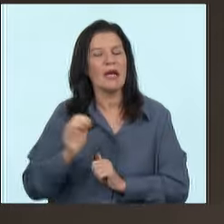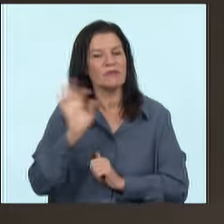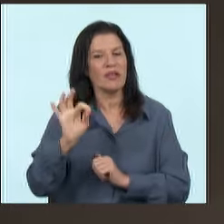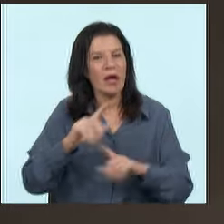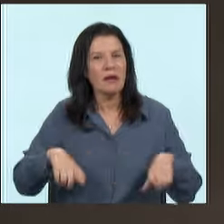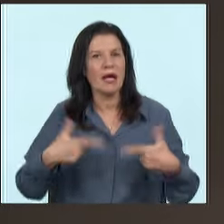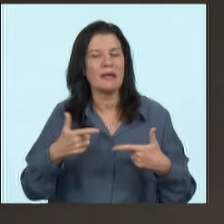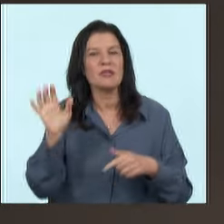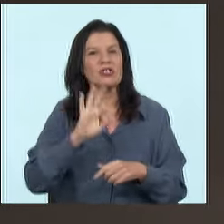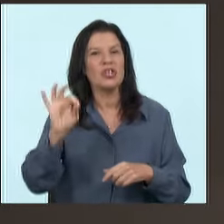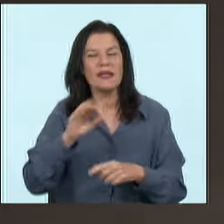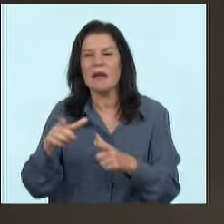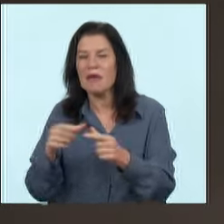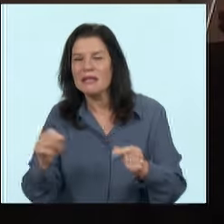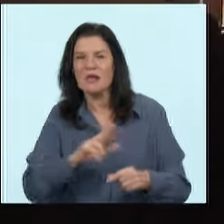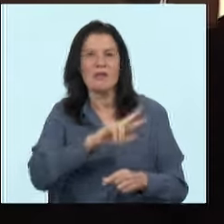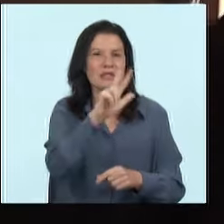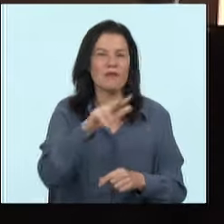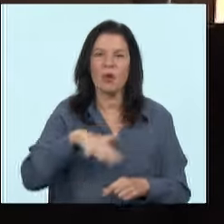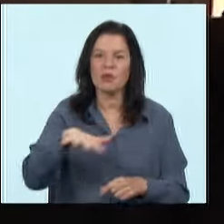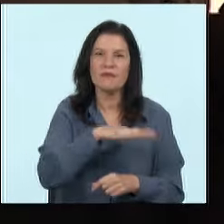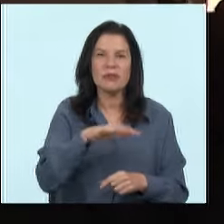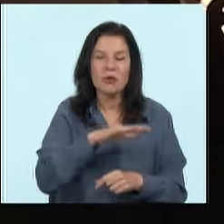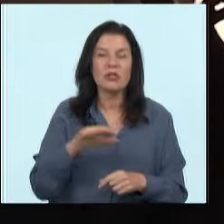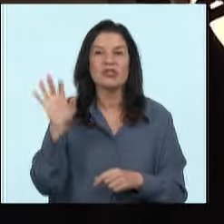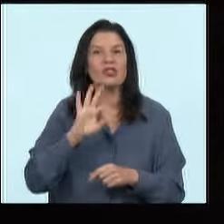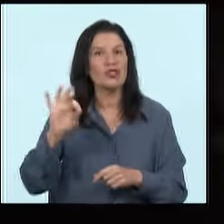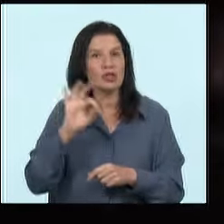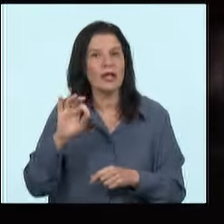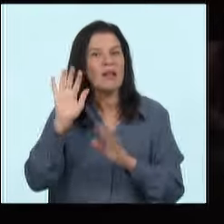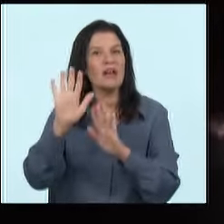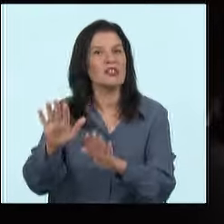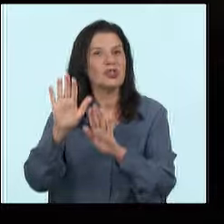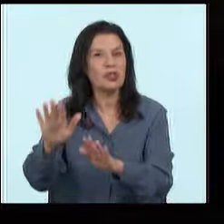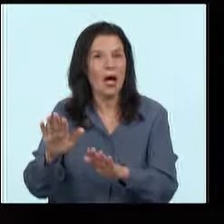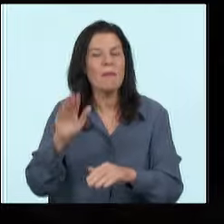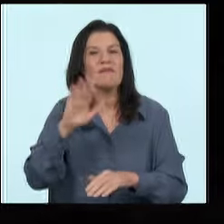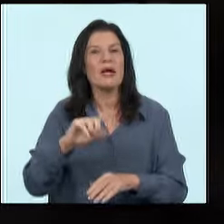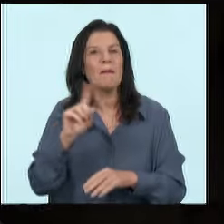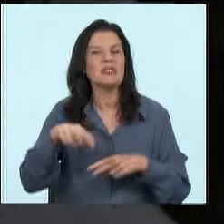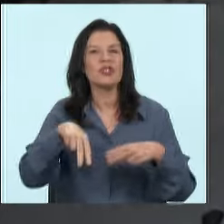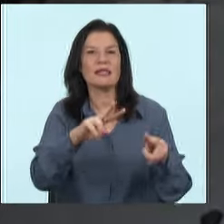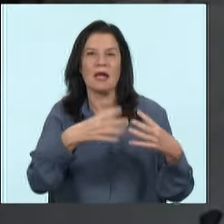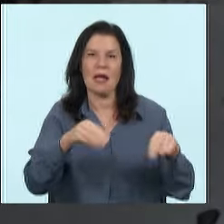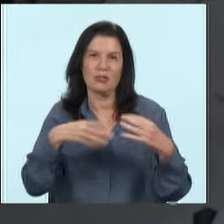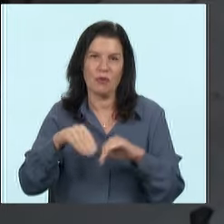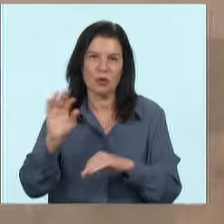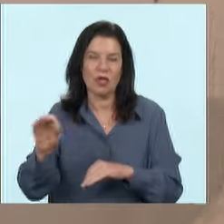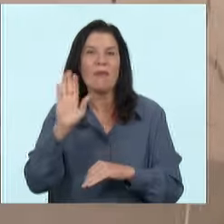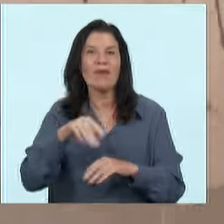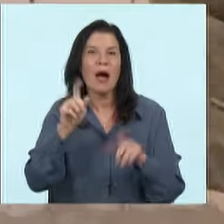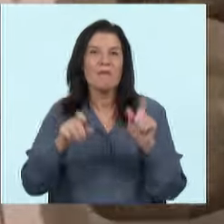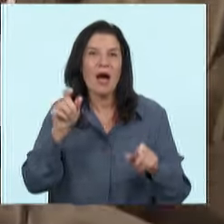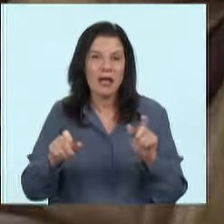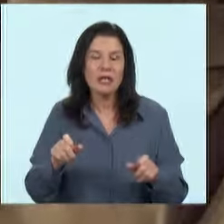שעדיין שם ולאלו שכבר חזרו לחיק משפחותיהם, לאלו שחזרו ויחזרו מהקרב אמנם בריאים בגופם, אבל המלחמה הזאת תלווה אותם